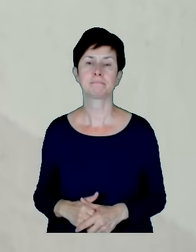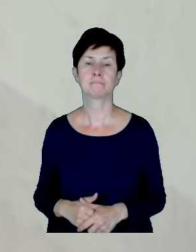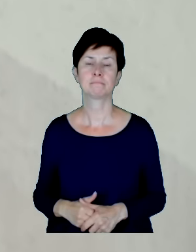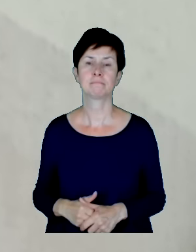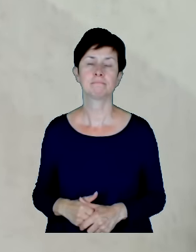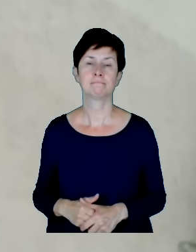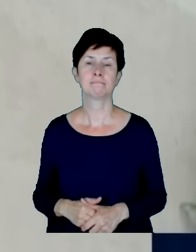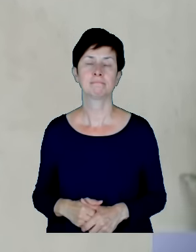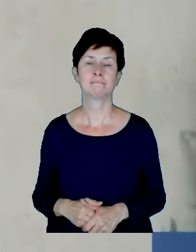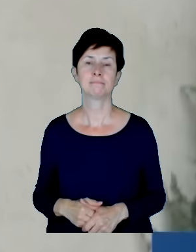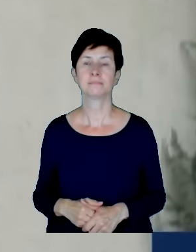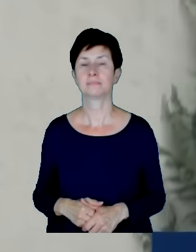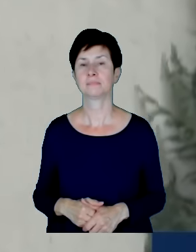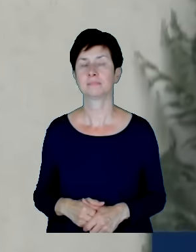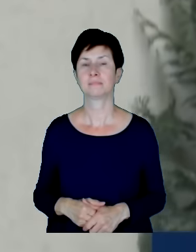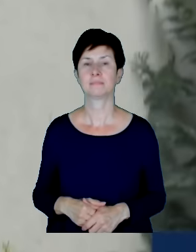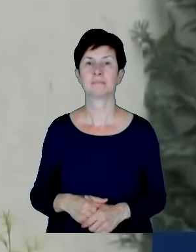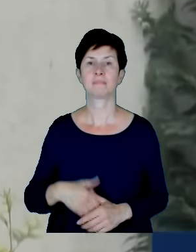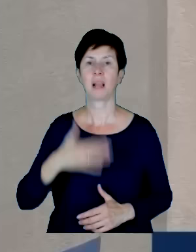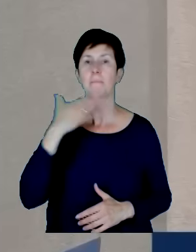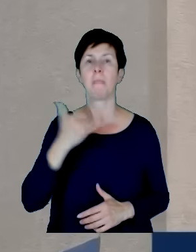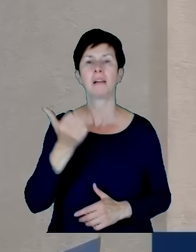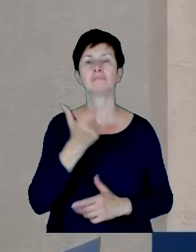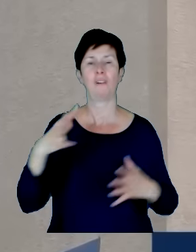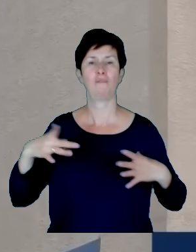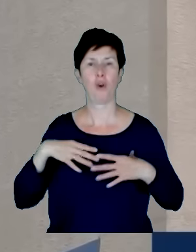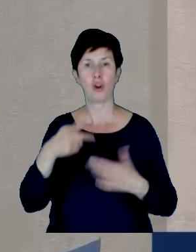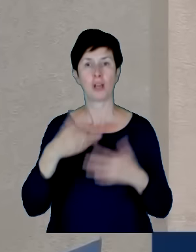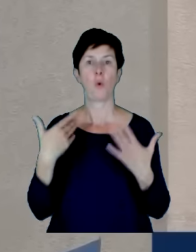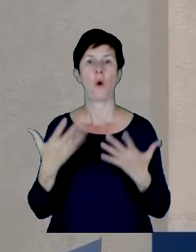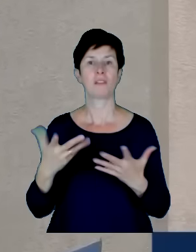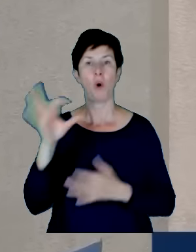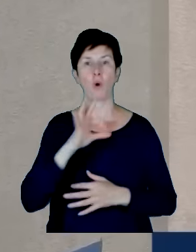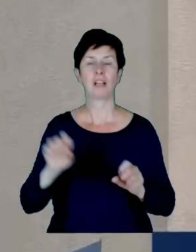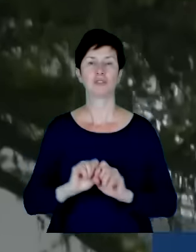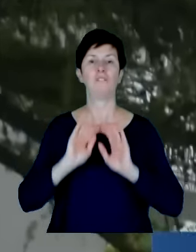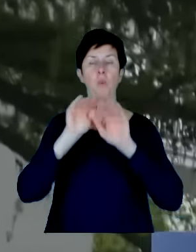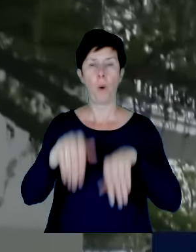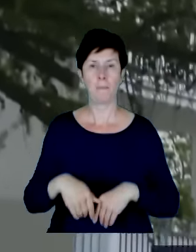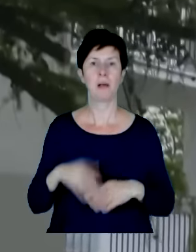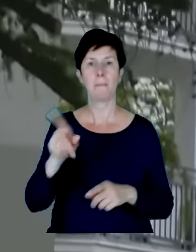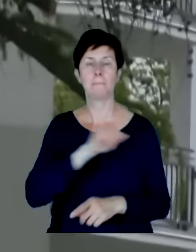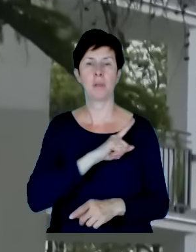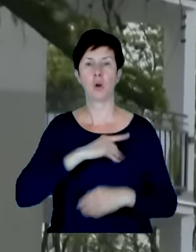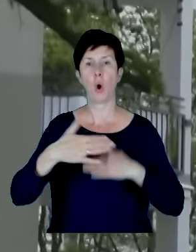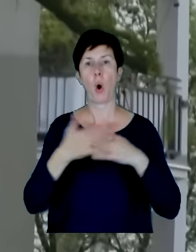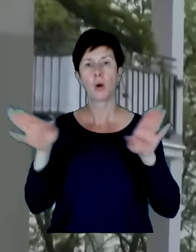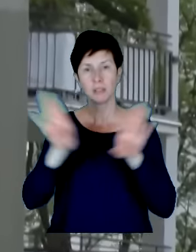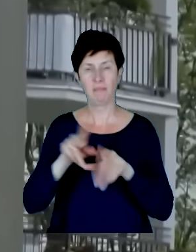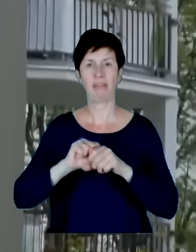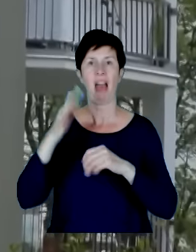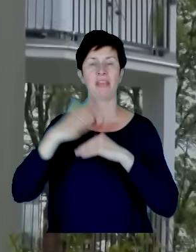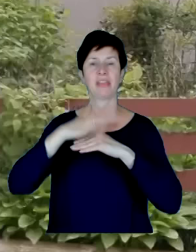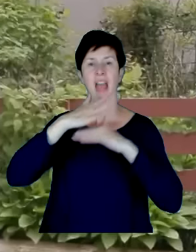roku majówka to wymarzony czas dla włamywaczy policja apeluje aby przed wyjazdem solidnie zamknąć drzwi i okna także te na dachu dobrym